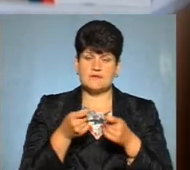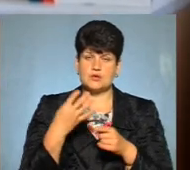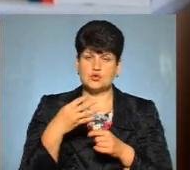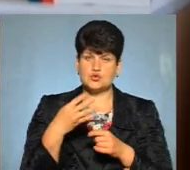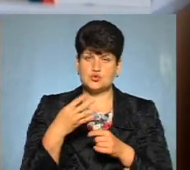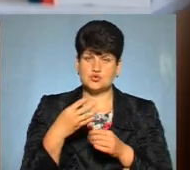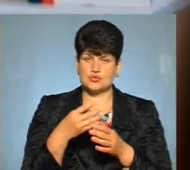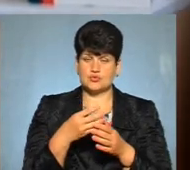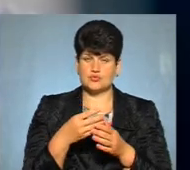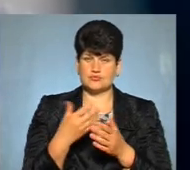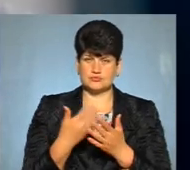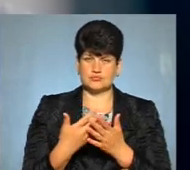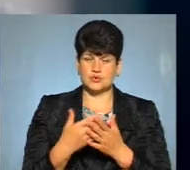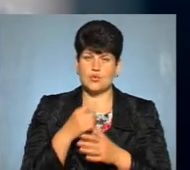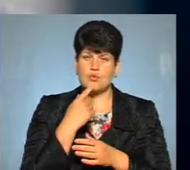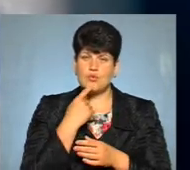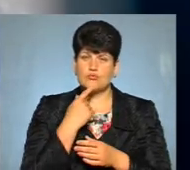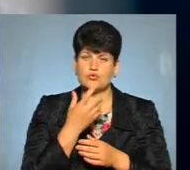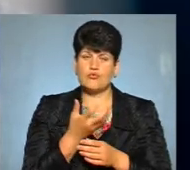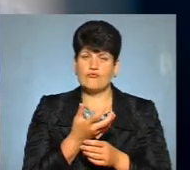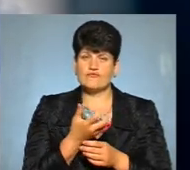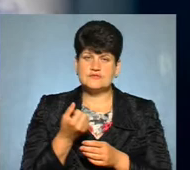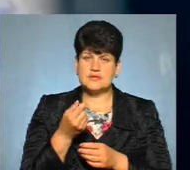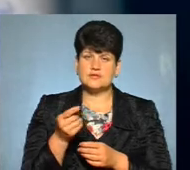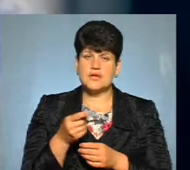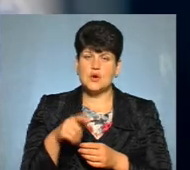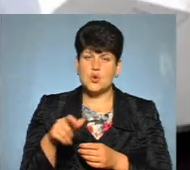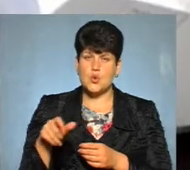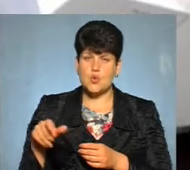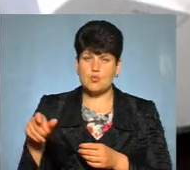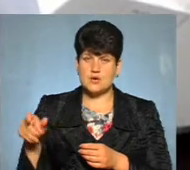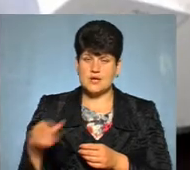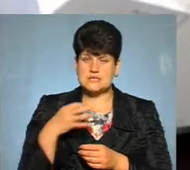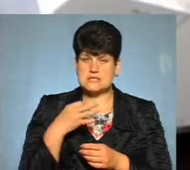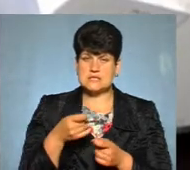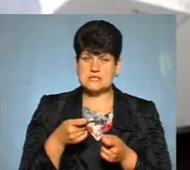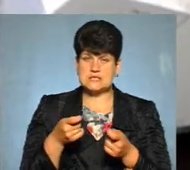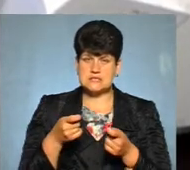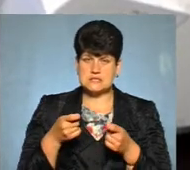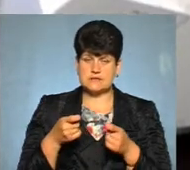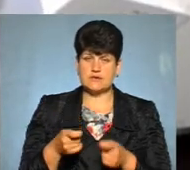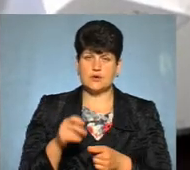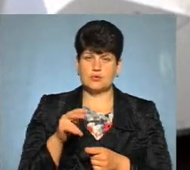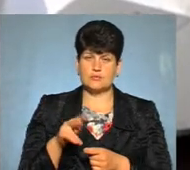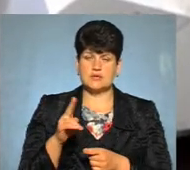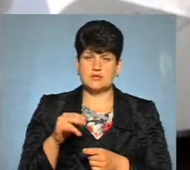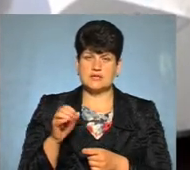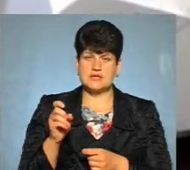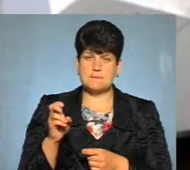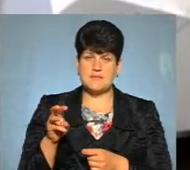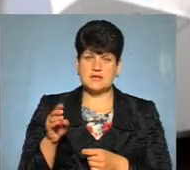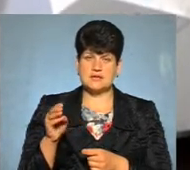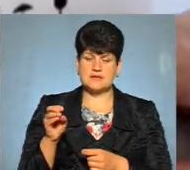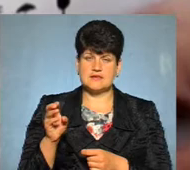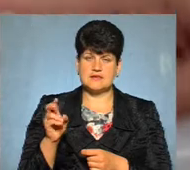зразків сироваток крові, яку відібрали у тернополян, розповіла завідувачка вірусологічної лабораторії Людмила Дімєнтєва.